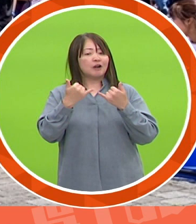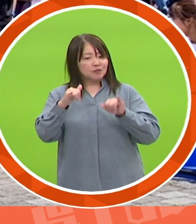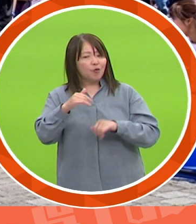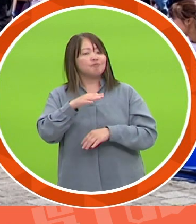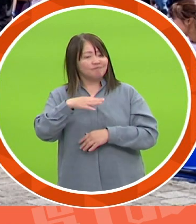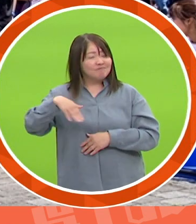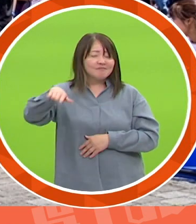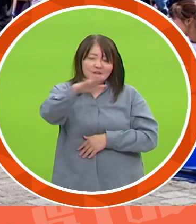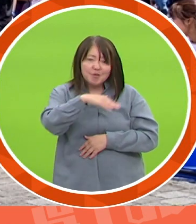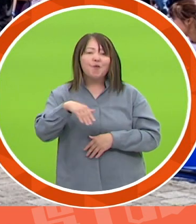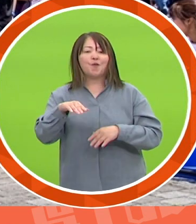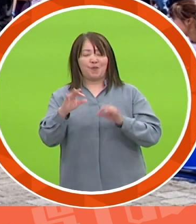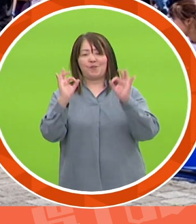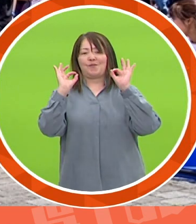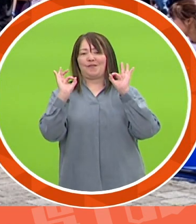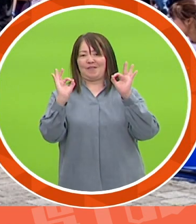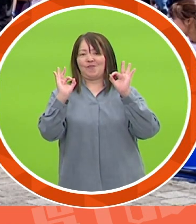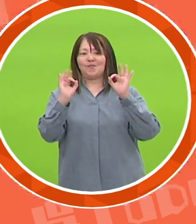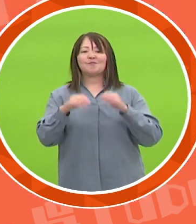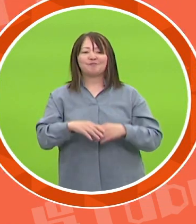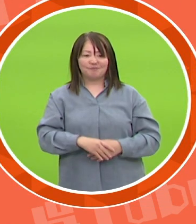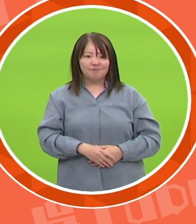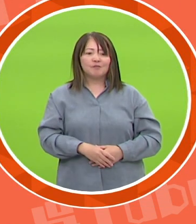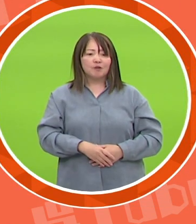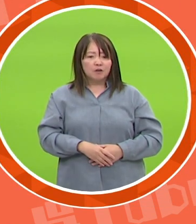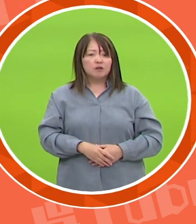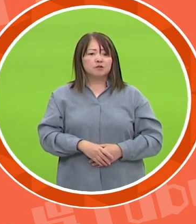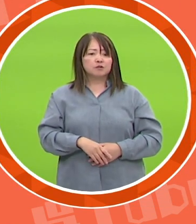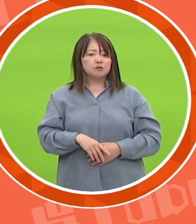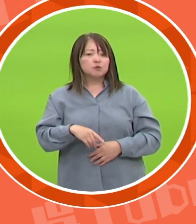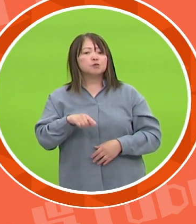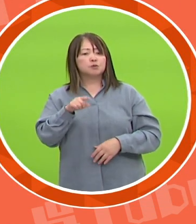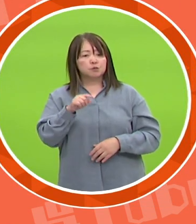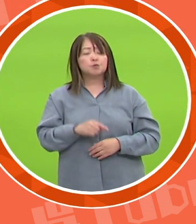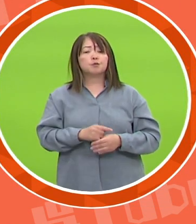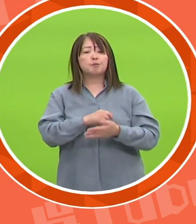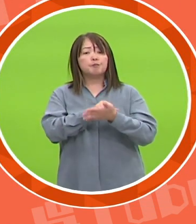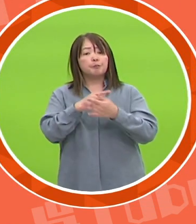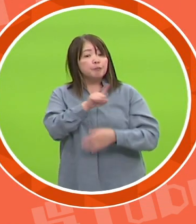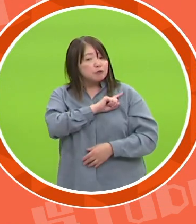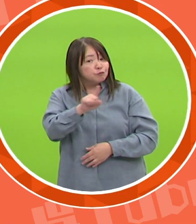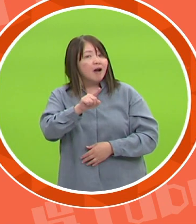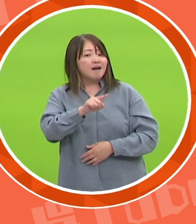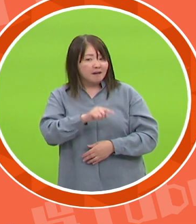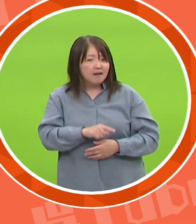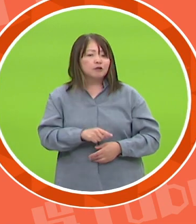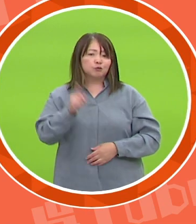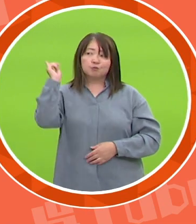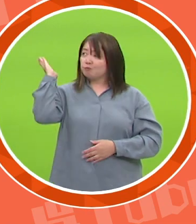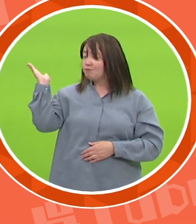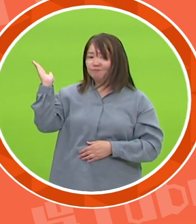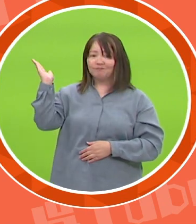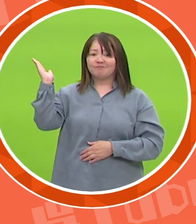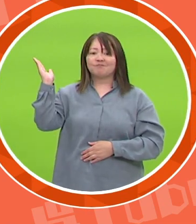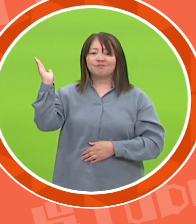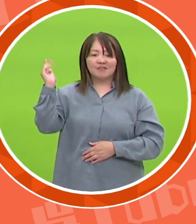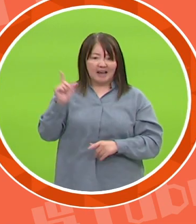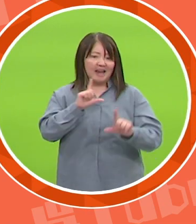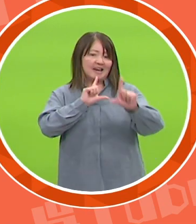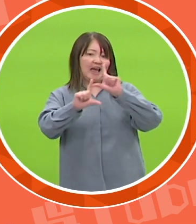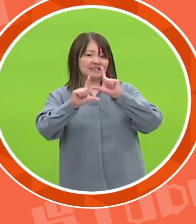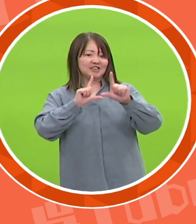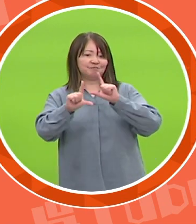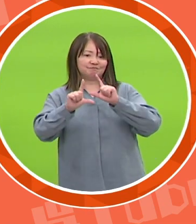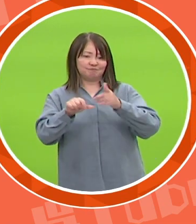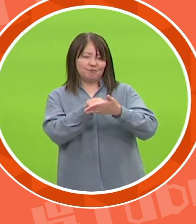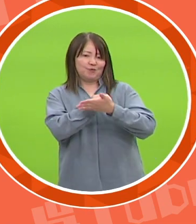体力に自信がないなという方など、どなたでも可能です。まずはボランティアコミュニティの公式 LINE にご